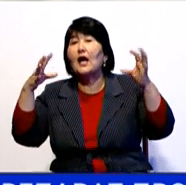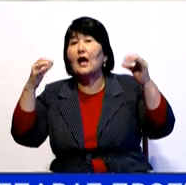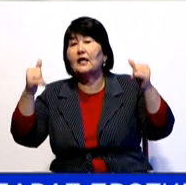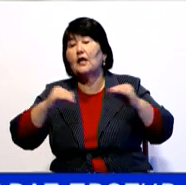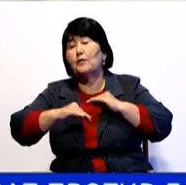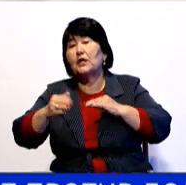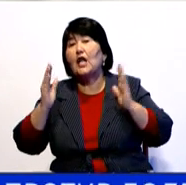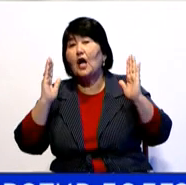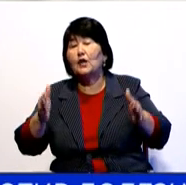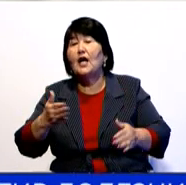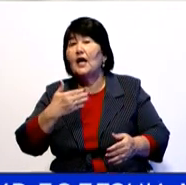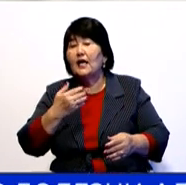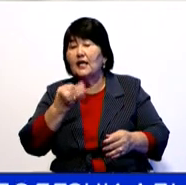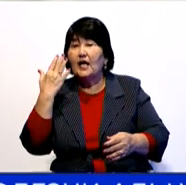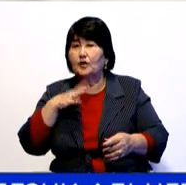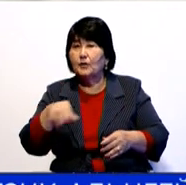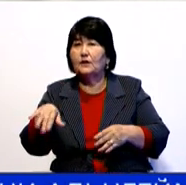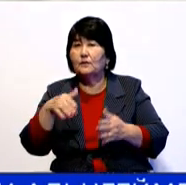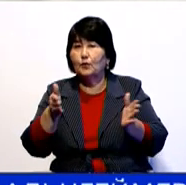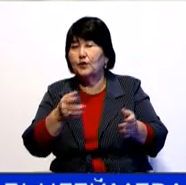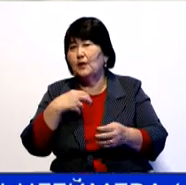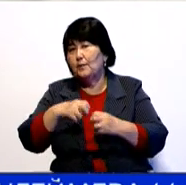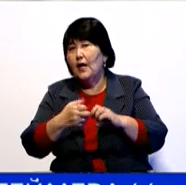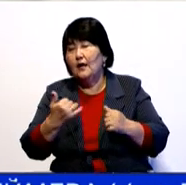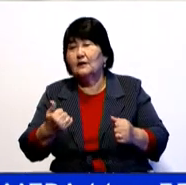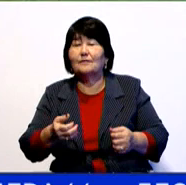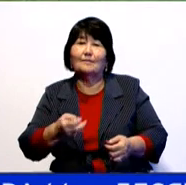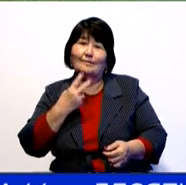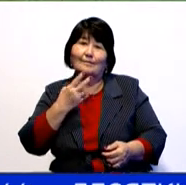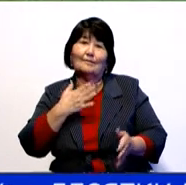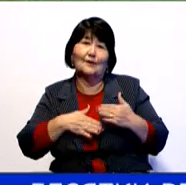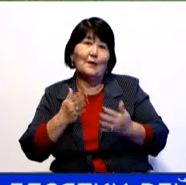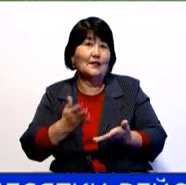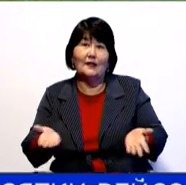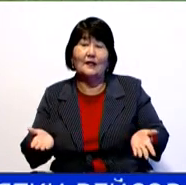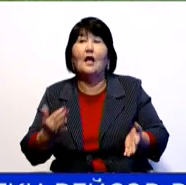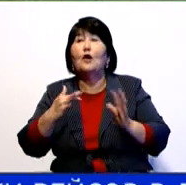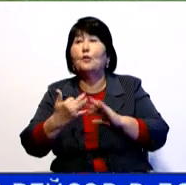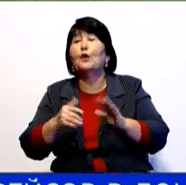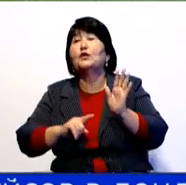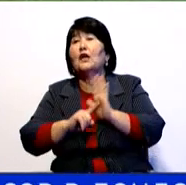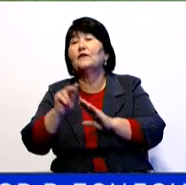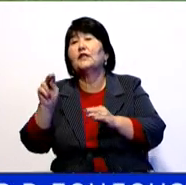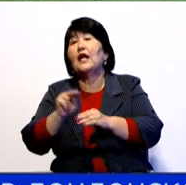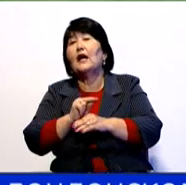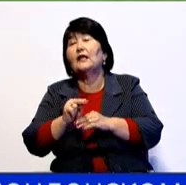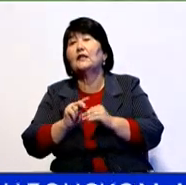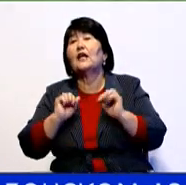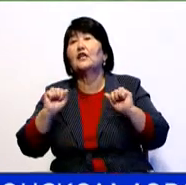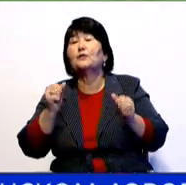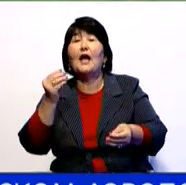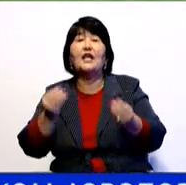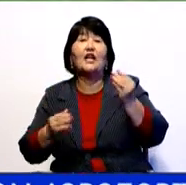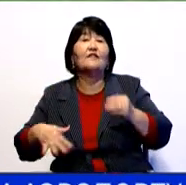прокладкой тротуаров. Раньше все эти улицы были проблемные. Теперь любо-дорого смотреть. В этом году в поселке введена в эксплуатацию спортивная и